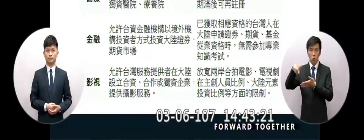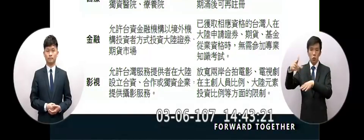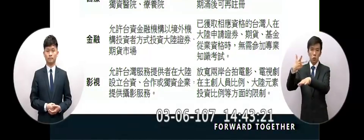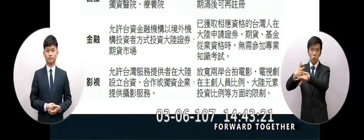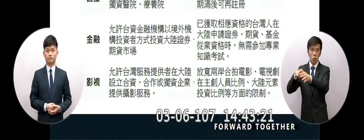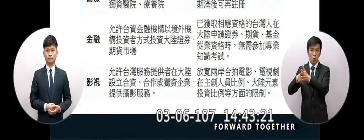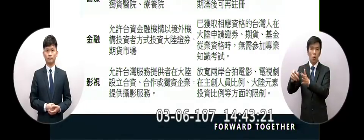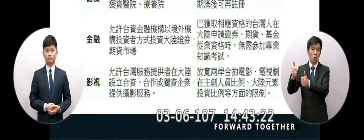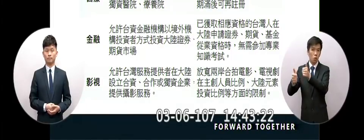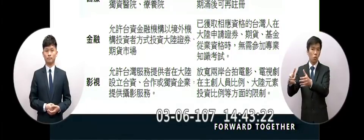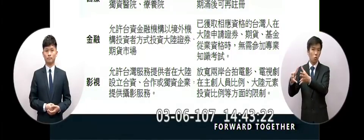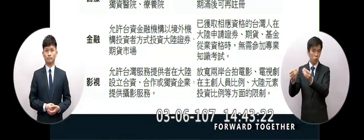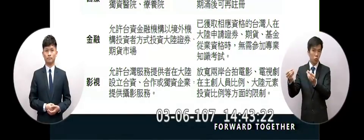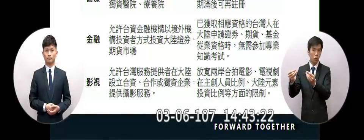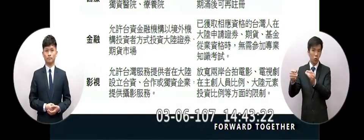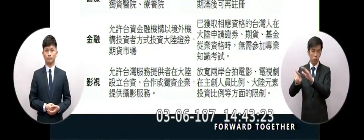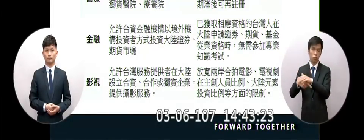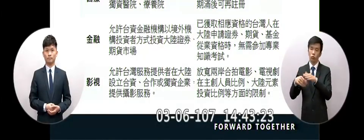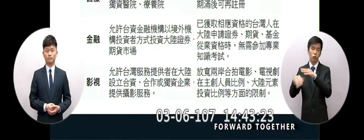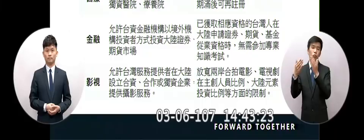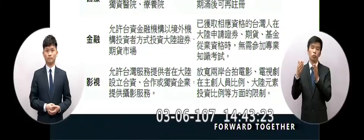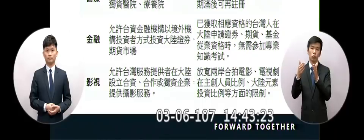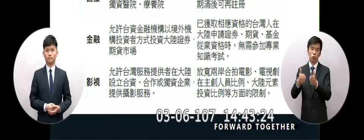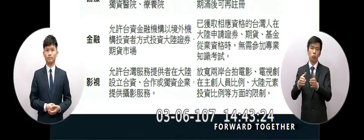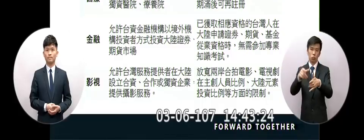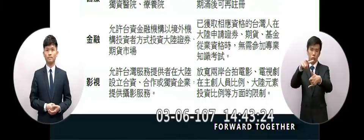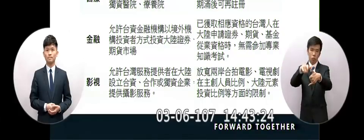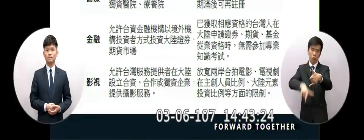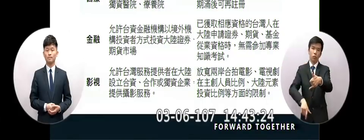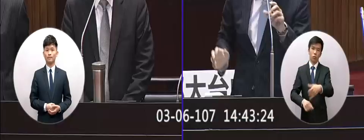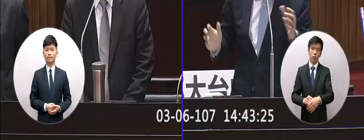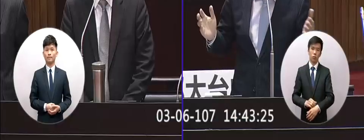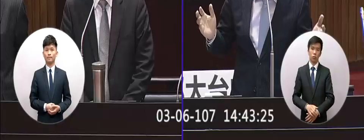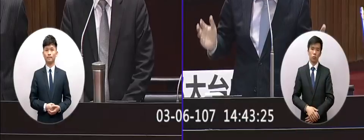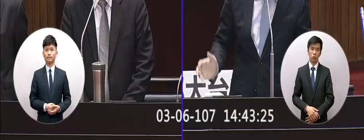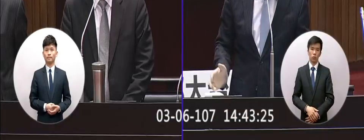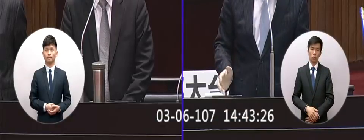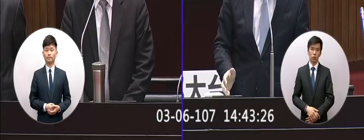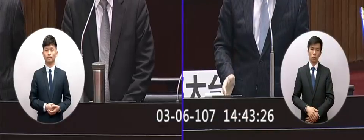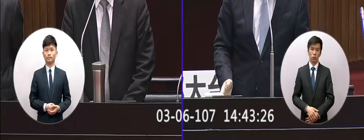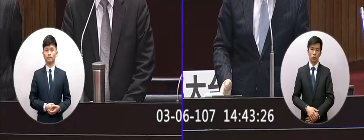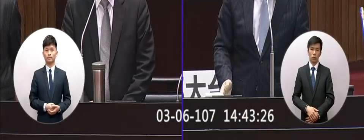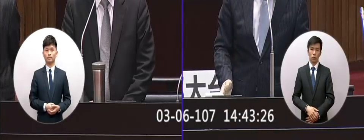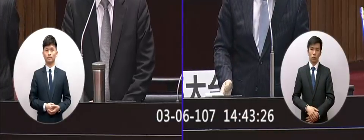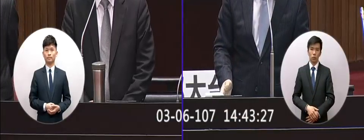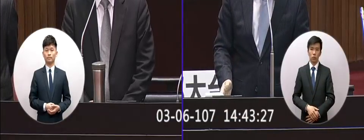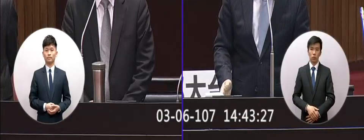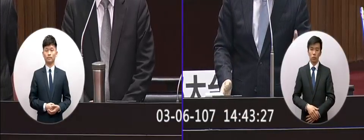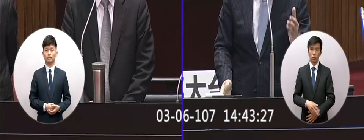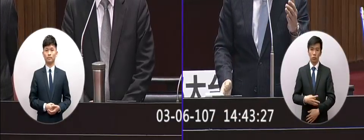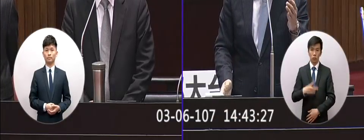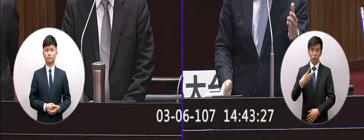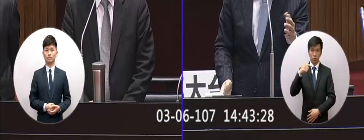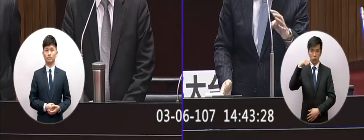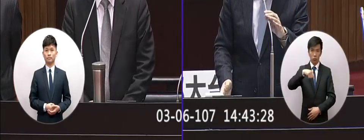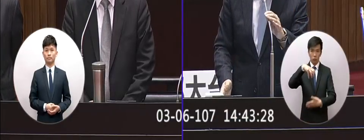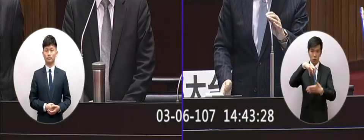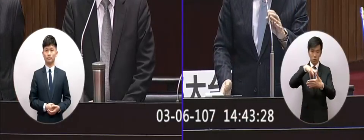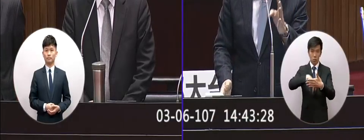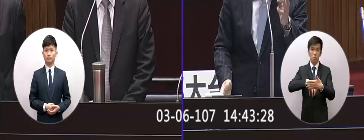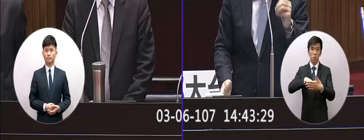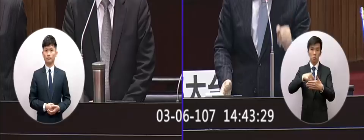又是个人啊。影视其实也一样，这里面很大的差别在于